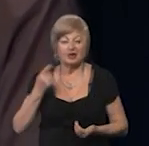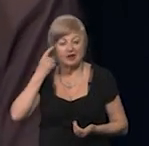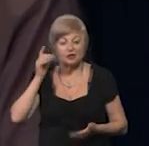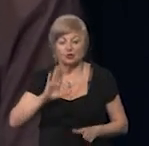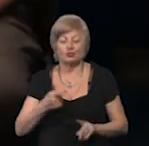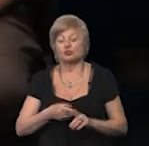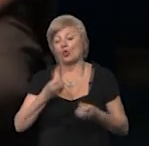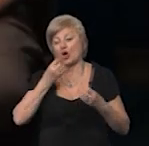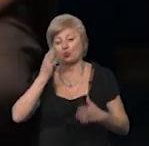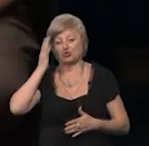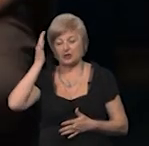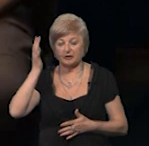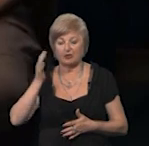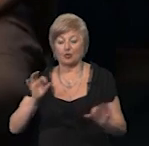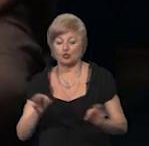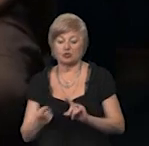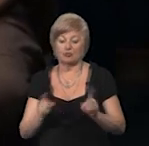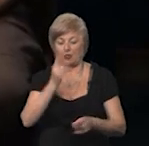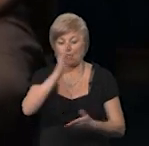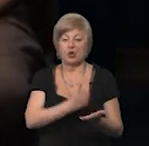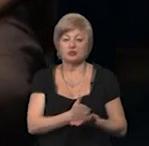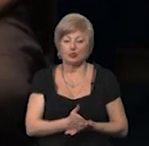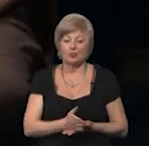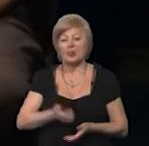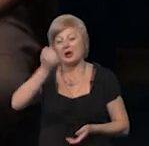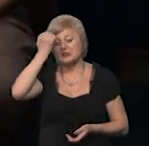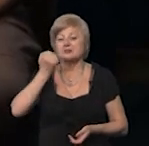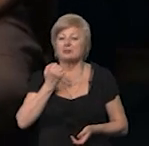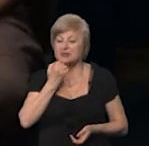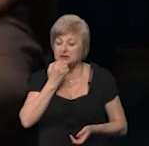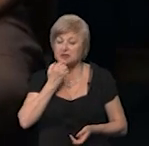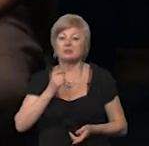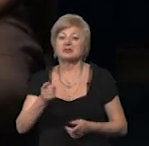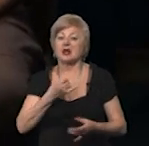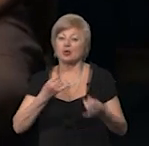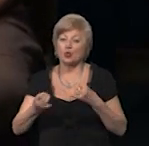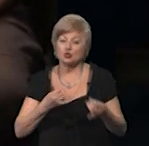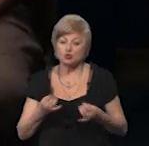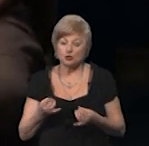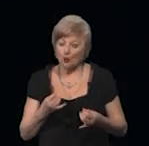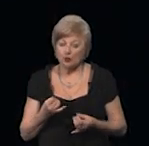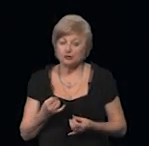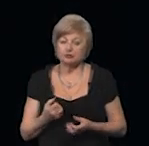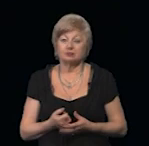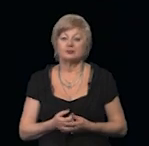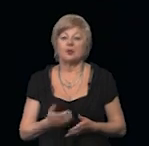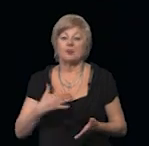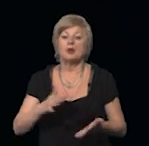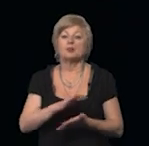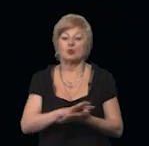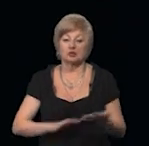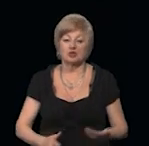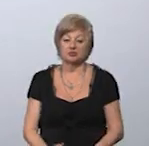хороше. Я вам дякую за розмову, дякую за те, що знайшли час та завітали до нас в студію. Ну, а ми